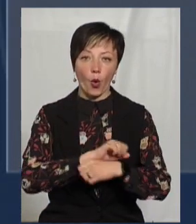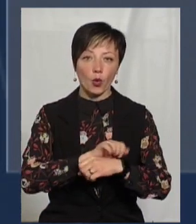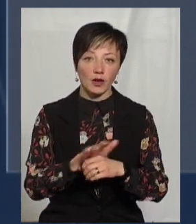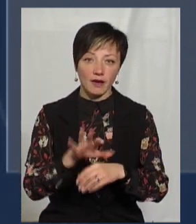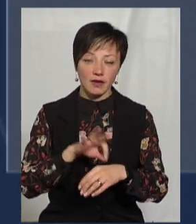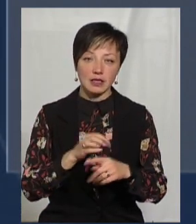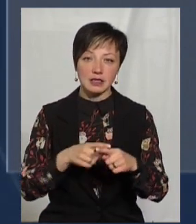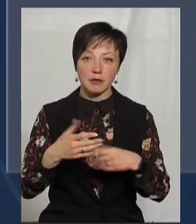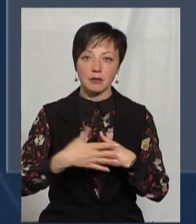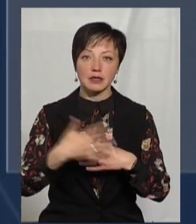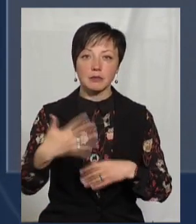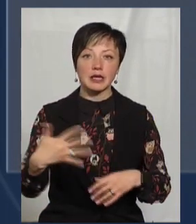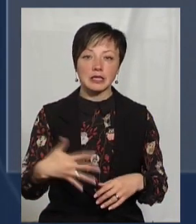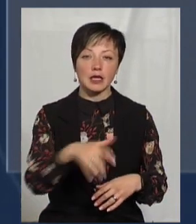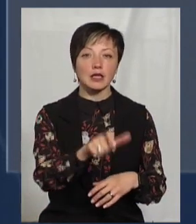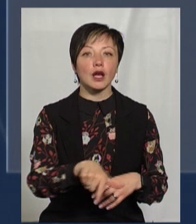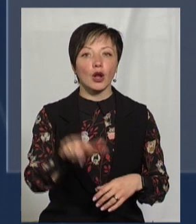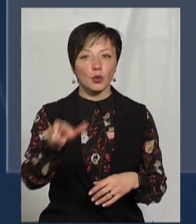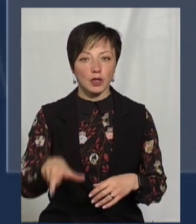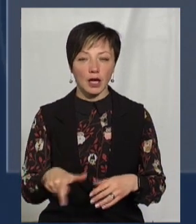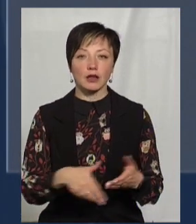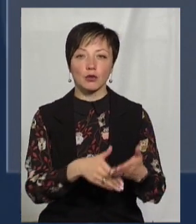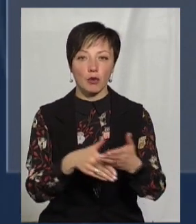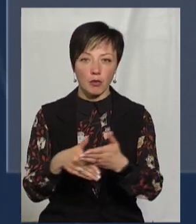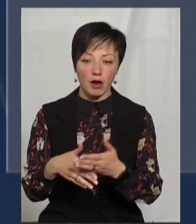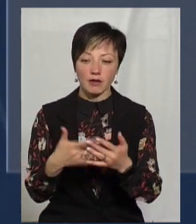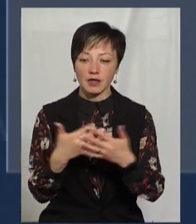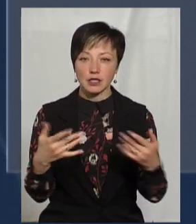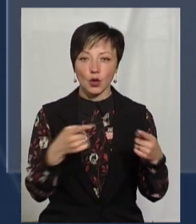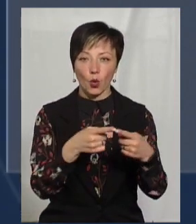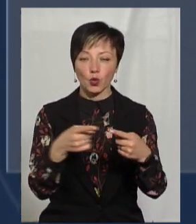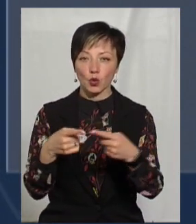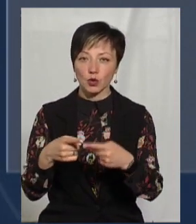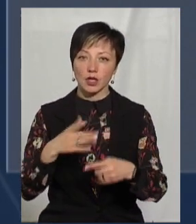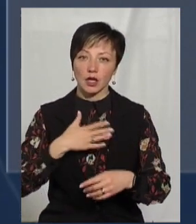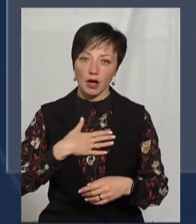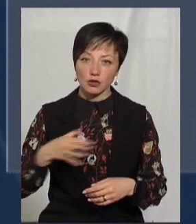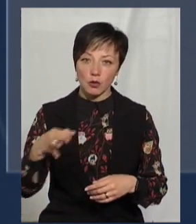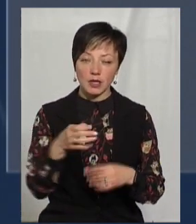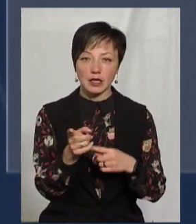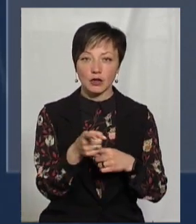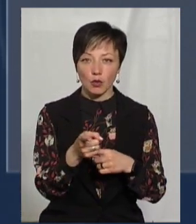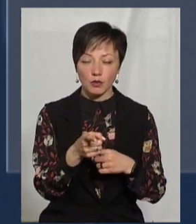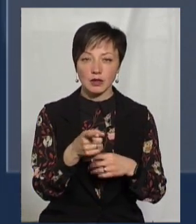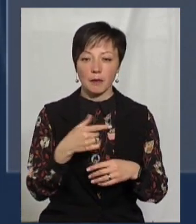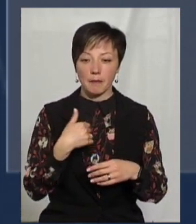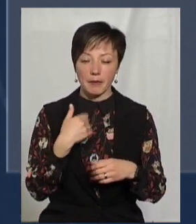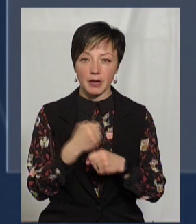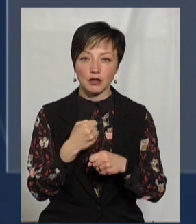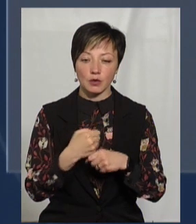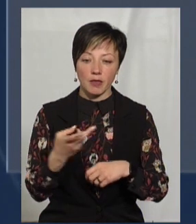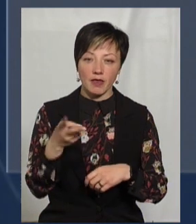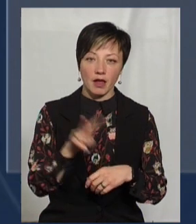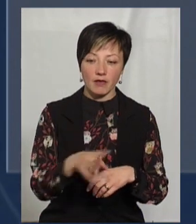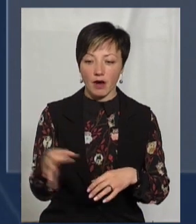коронавірусу – це близько 50 людей, які допомагають у різних куточках не тільки нашої області, а ще Тернопільської, тому що ми працюємо